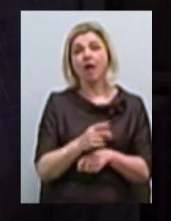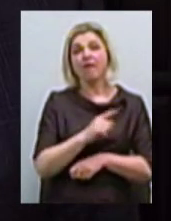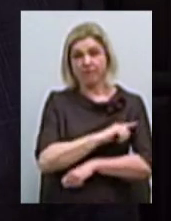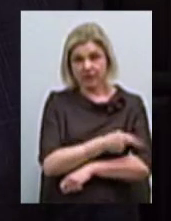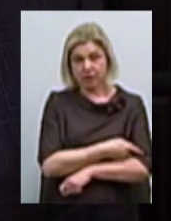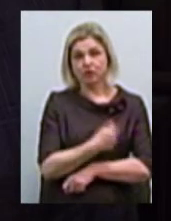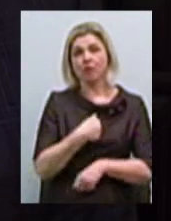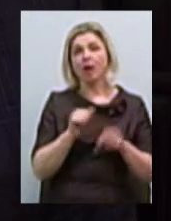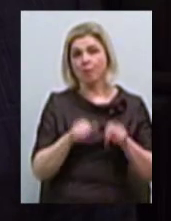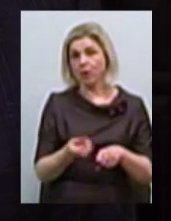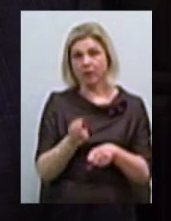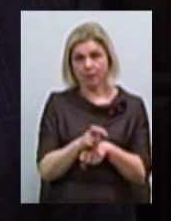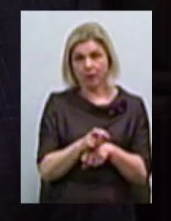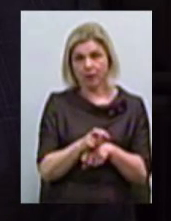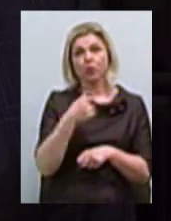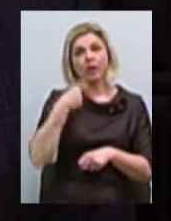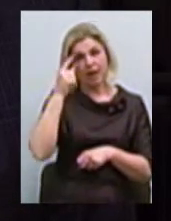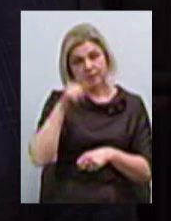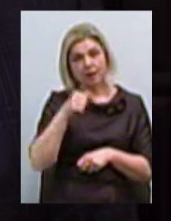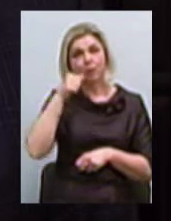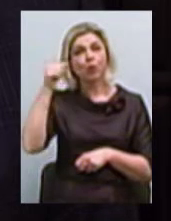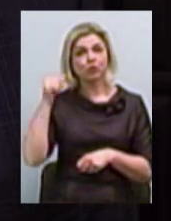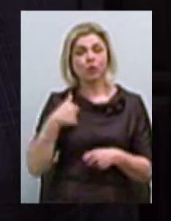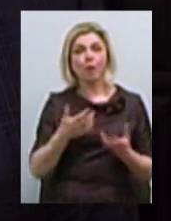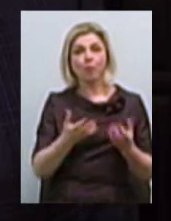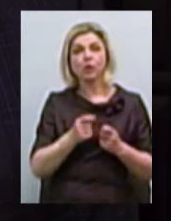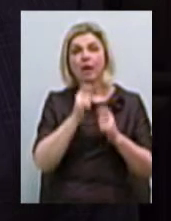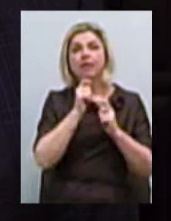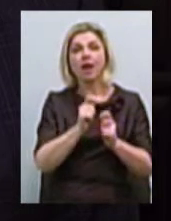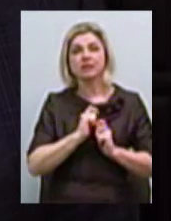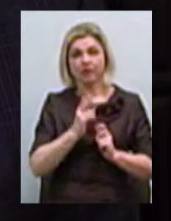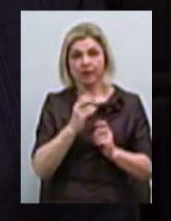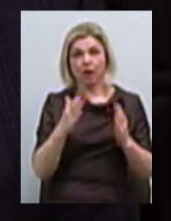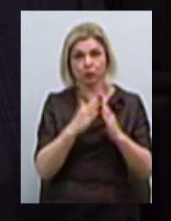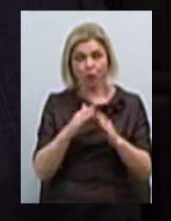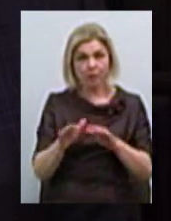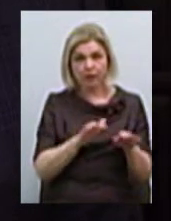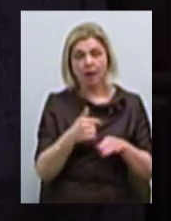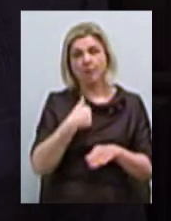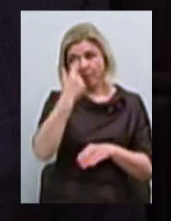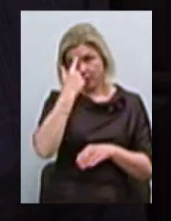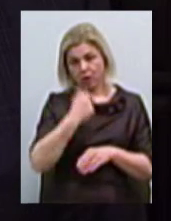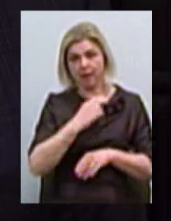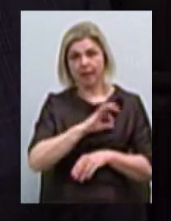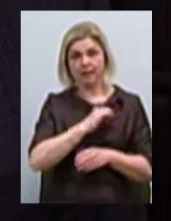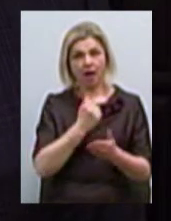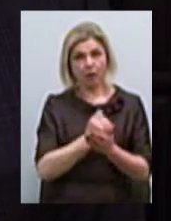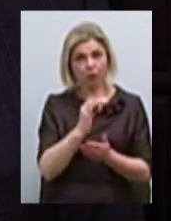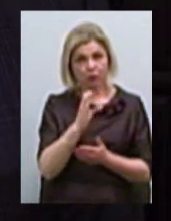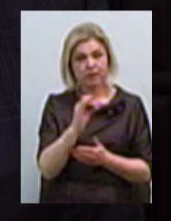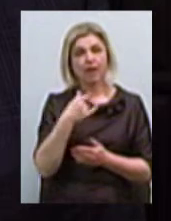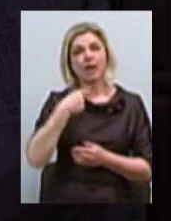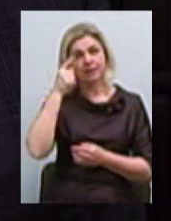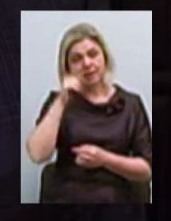я в минулому році отримав дарчу на нерухомість, тому я, і мене попередив про це нотаріус, і я знав із засобів